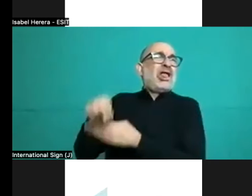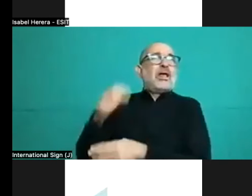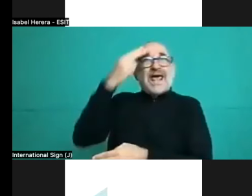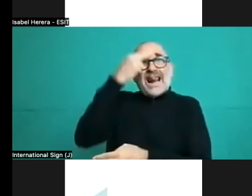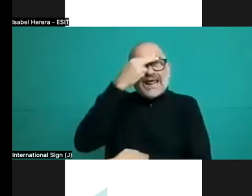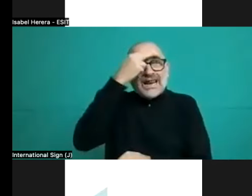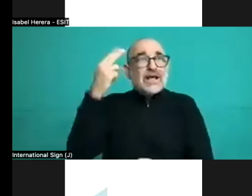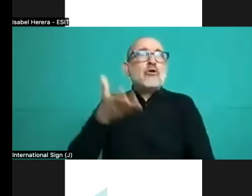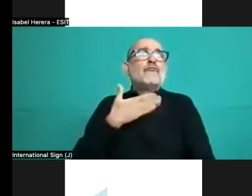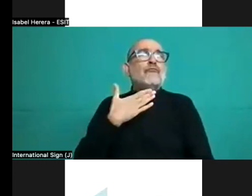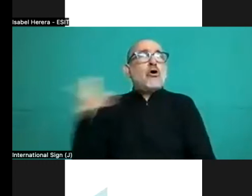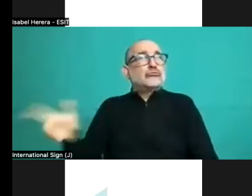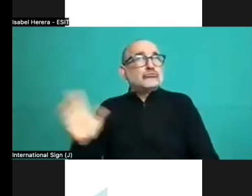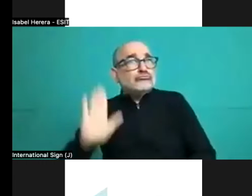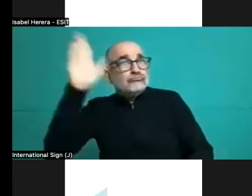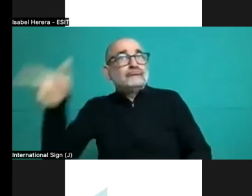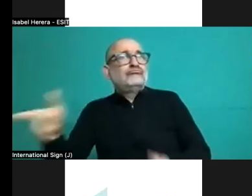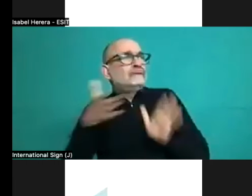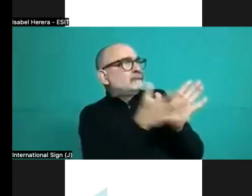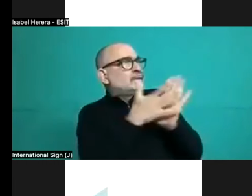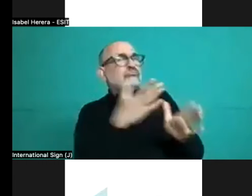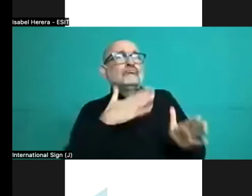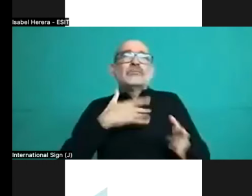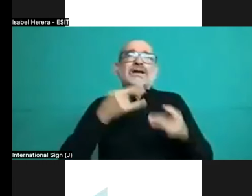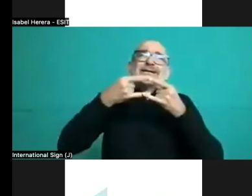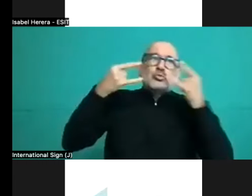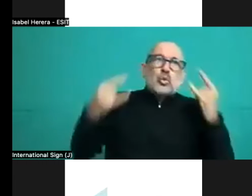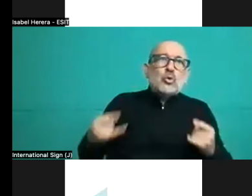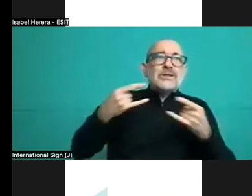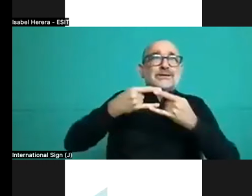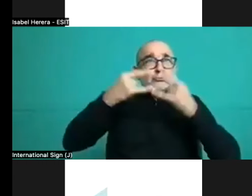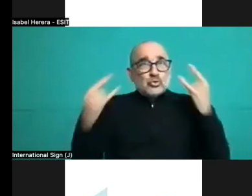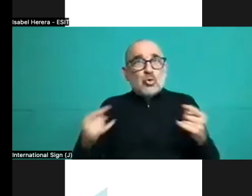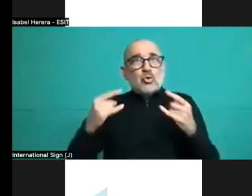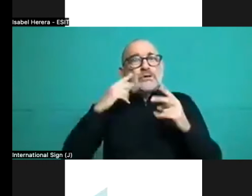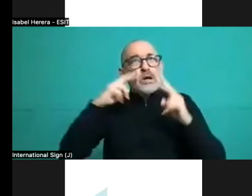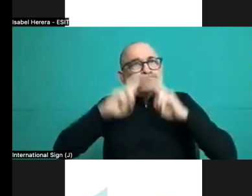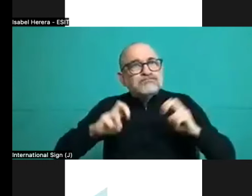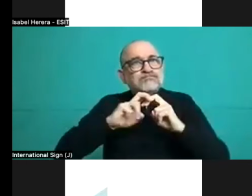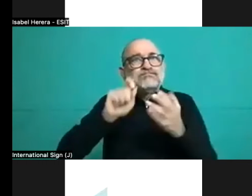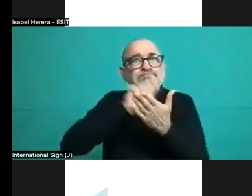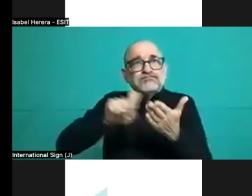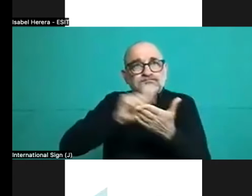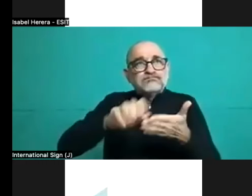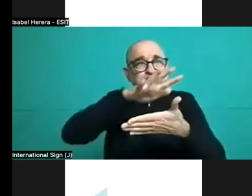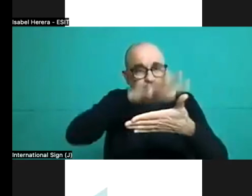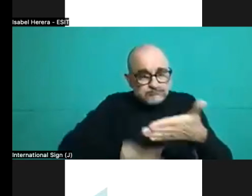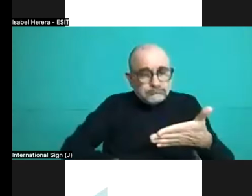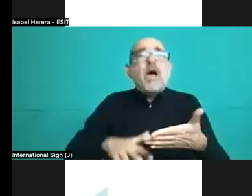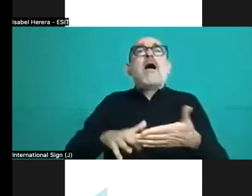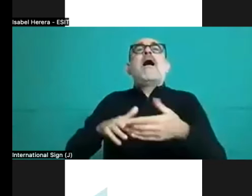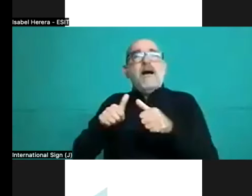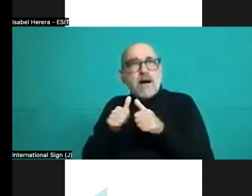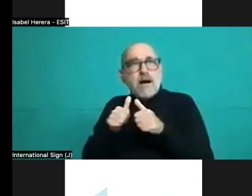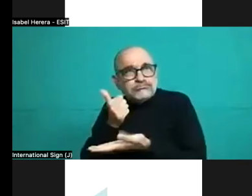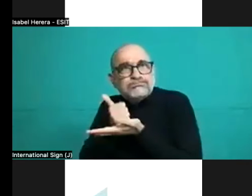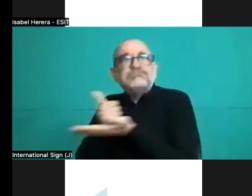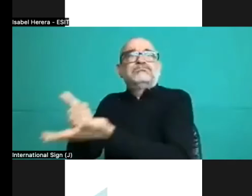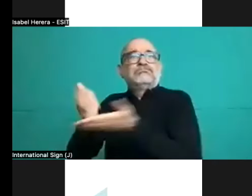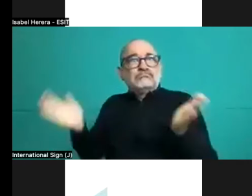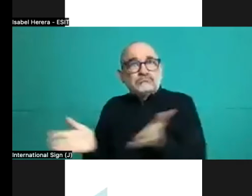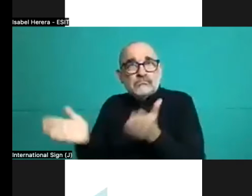pas d'histoire. Sans sa voix, on le supprime. Faut savoir que